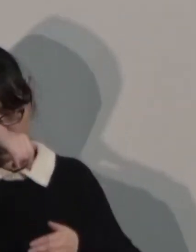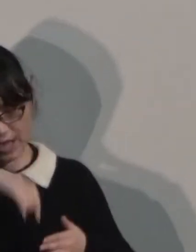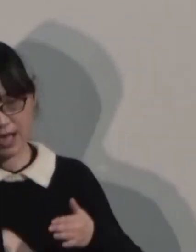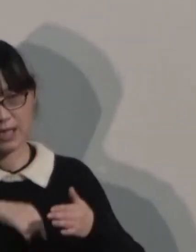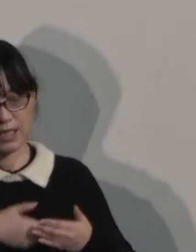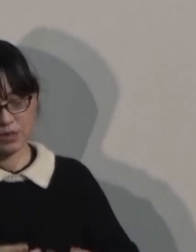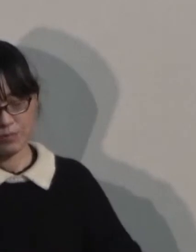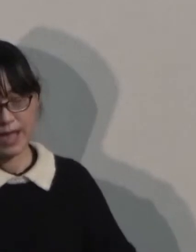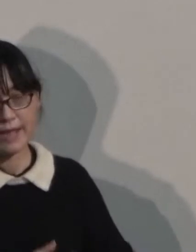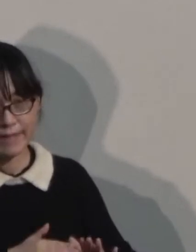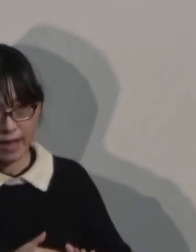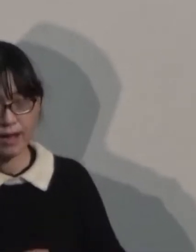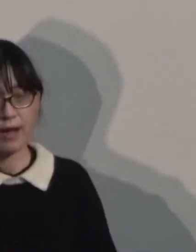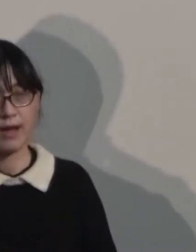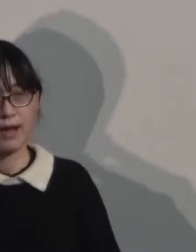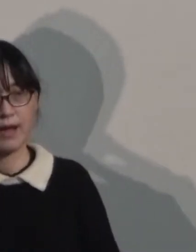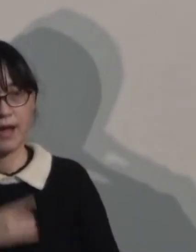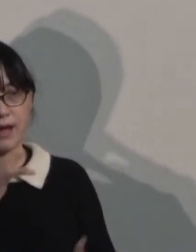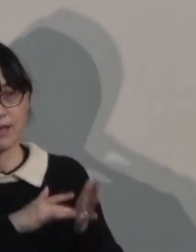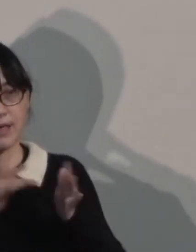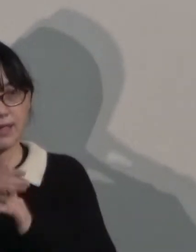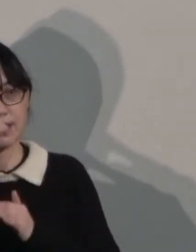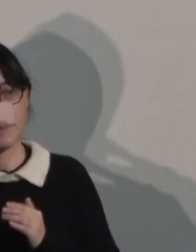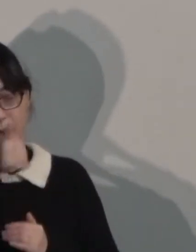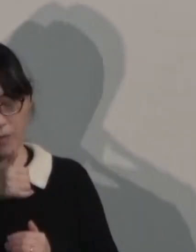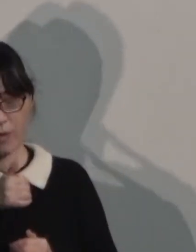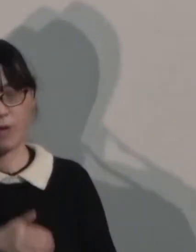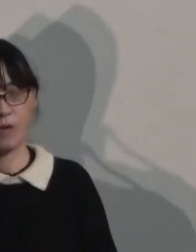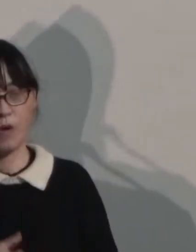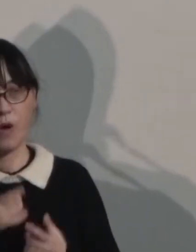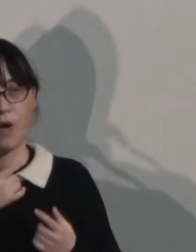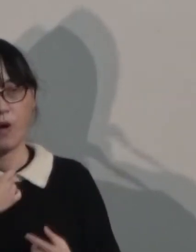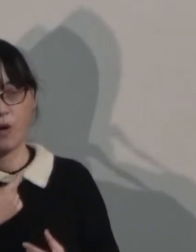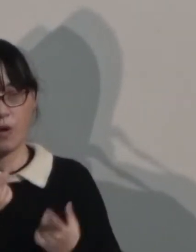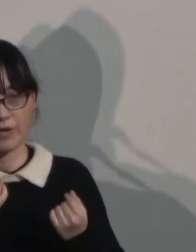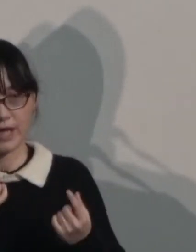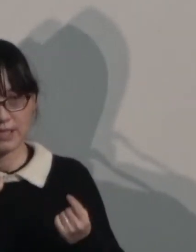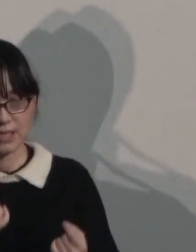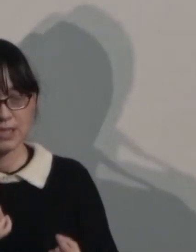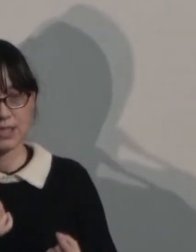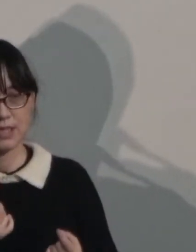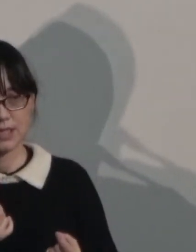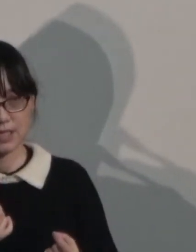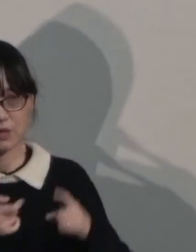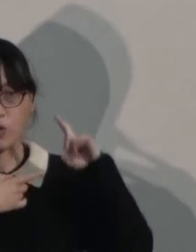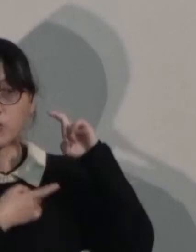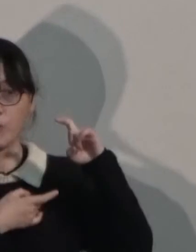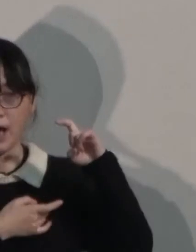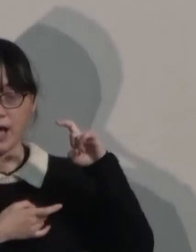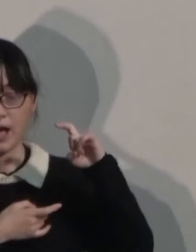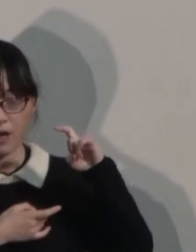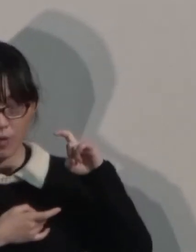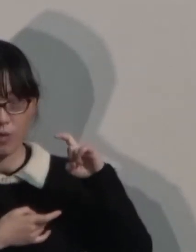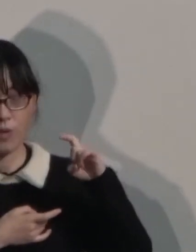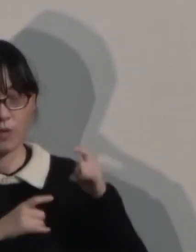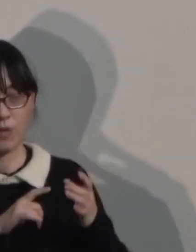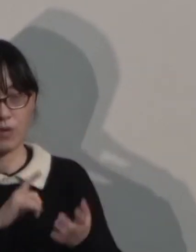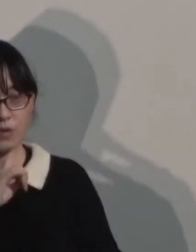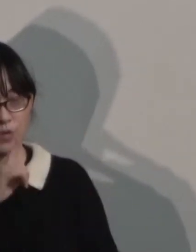お生まれになったイエス様も同じことを叫んでいると思います。